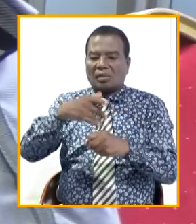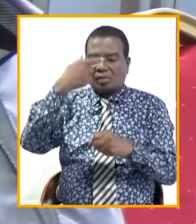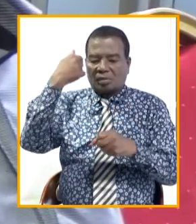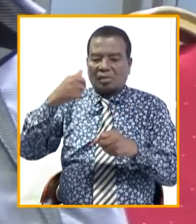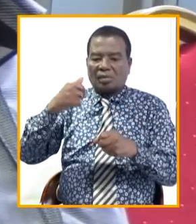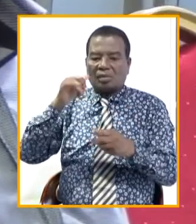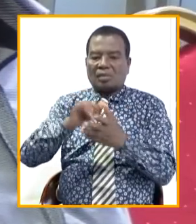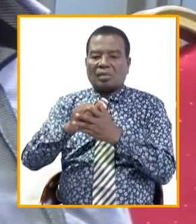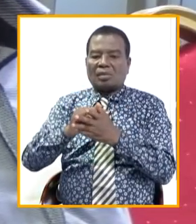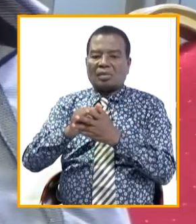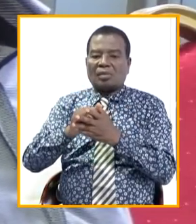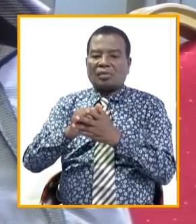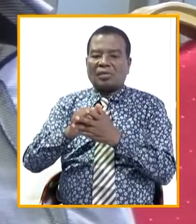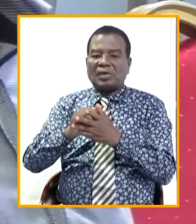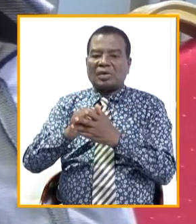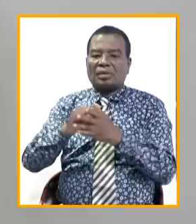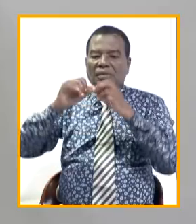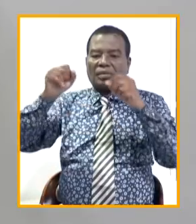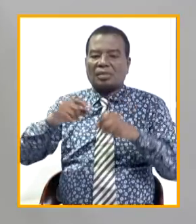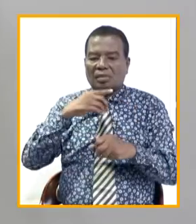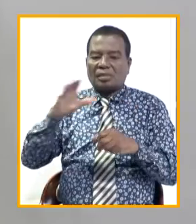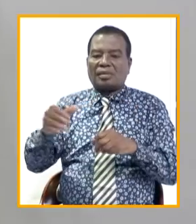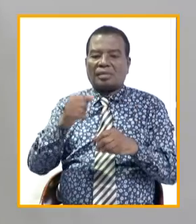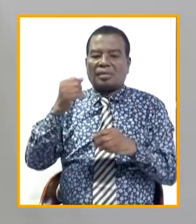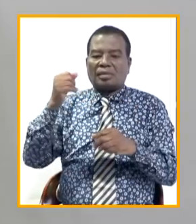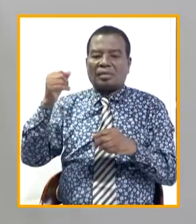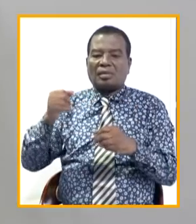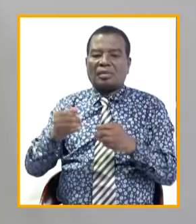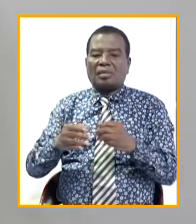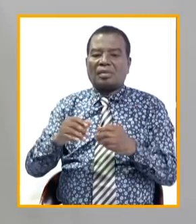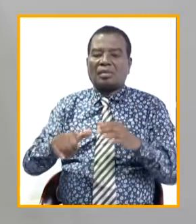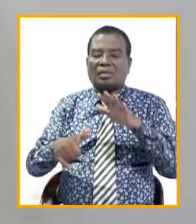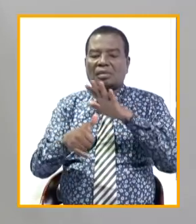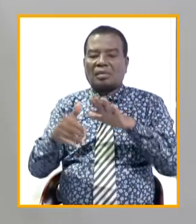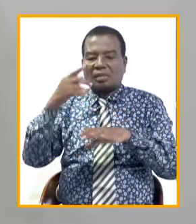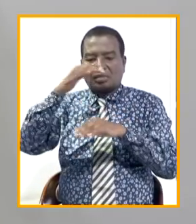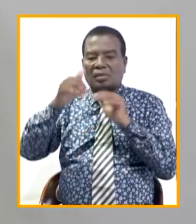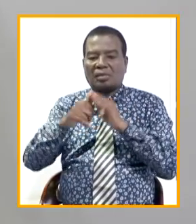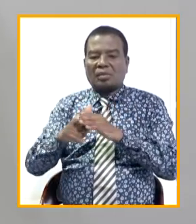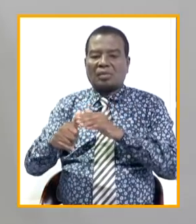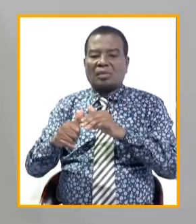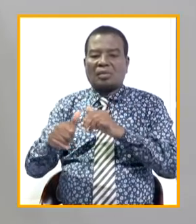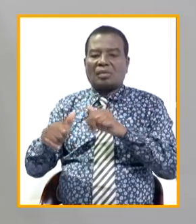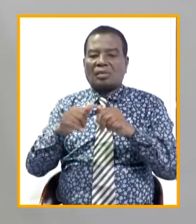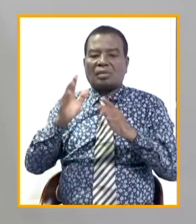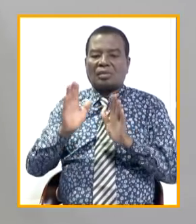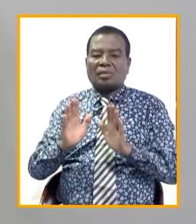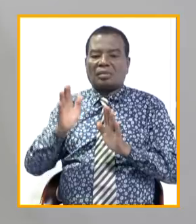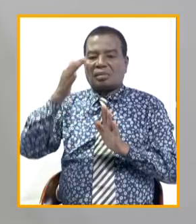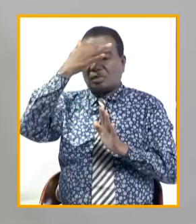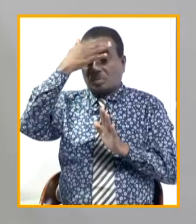ce secteur n'étant pas pris en compte par la loi de 2004, était devenu un refuge pour tous les opérateurs défaillants du